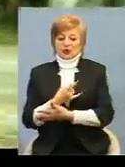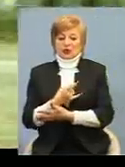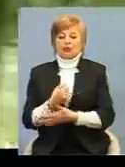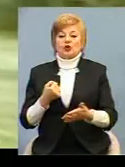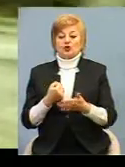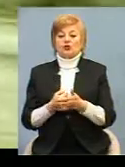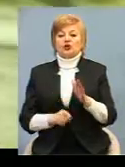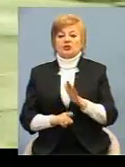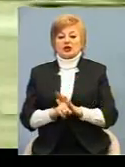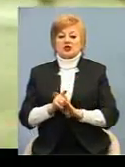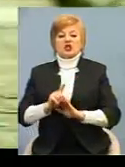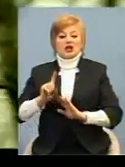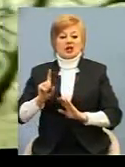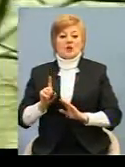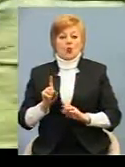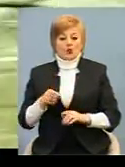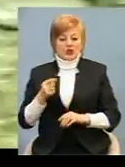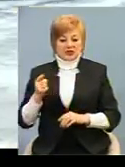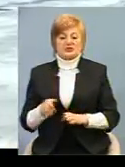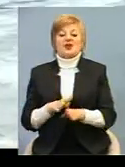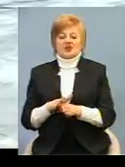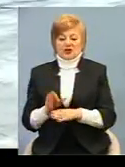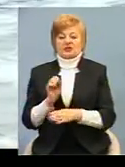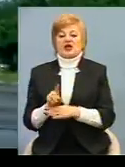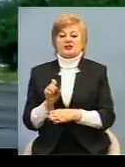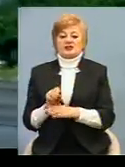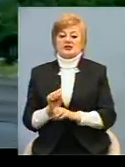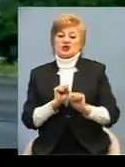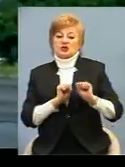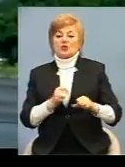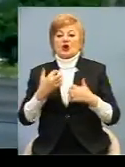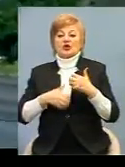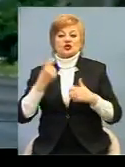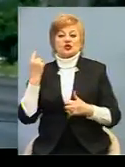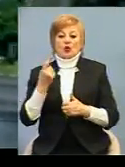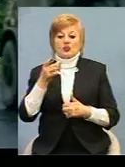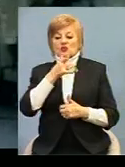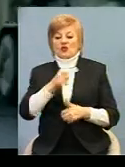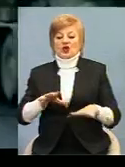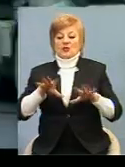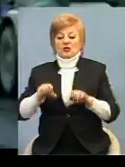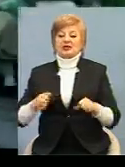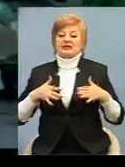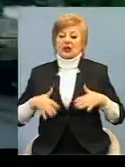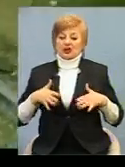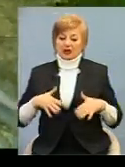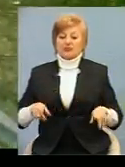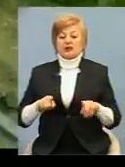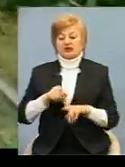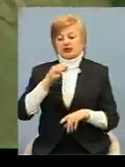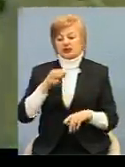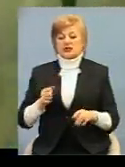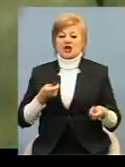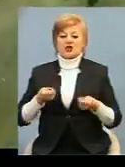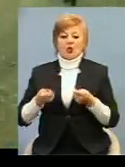початку мобілізації Євген Дужик виконував бойові завдання. Зокрема, прикривав Херсонську область під час анексії Криму, зазначив заступник командира